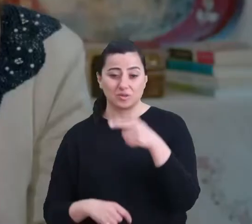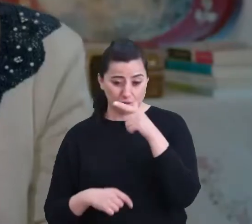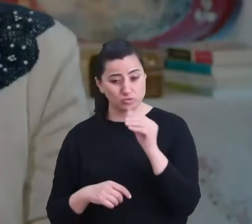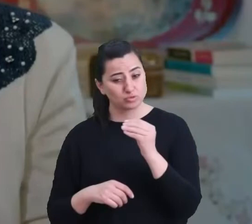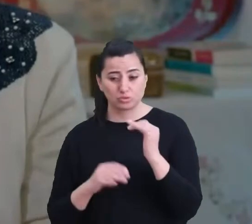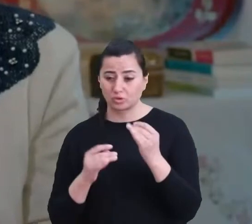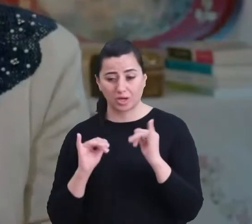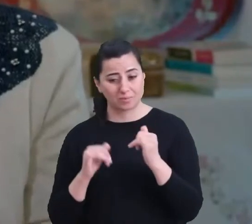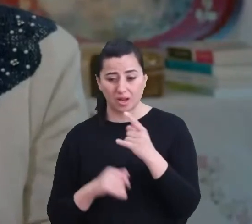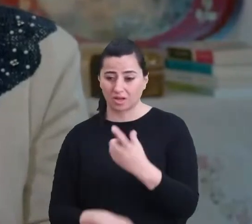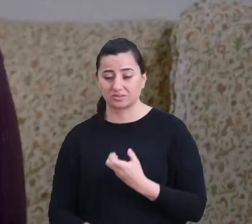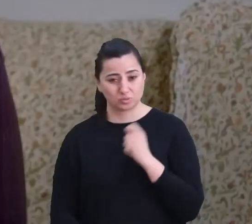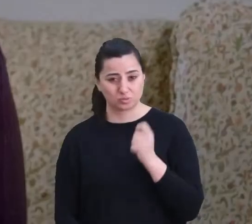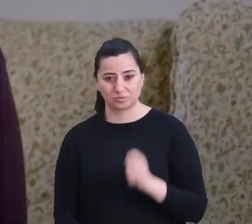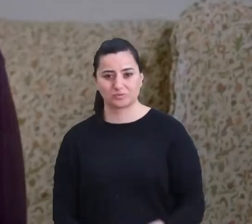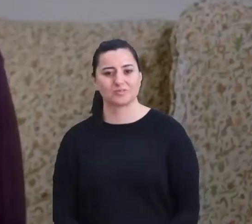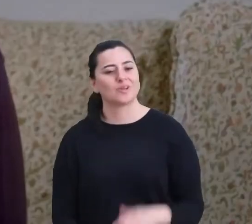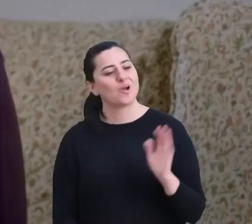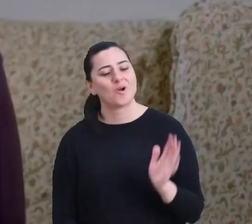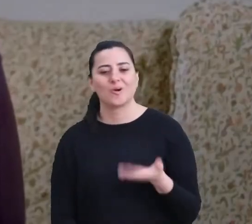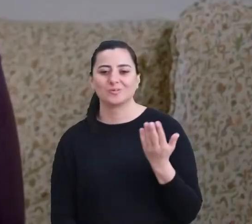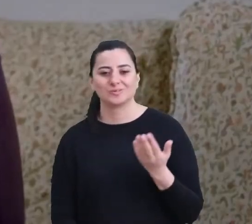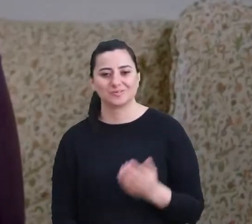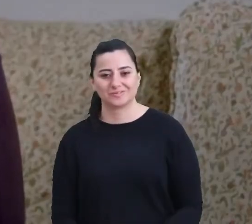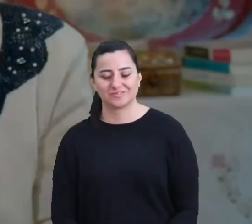değil mi? Burnundan getiriyorlar seni. Olsun.